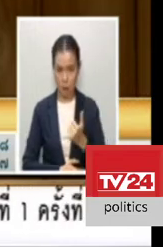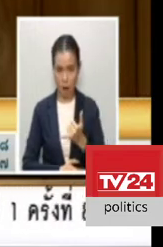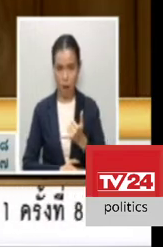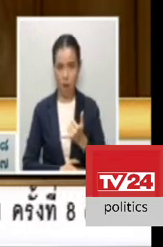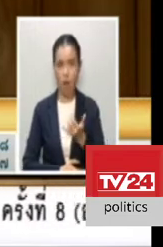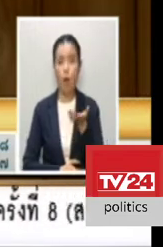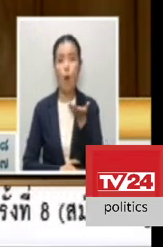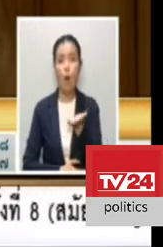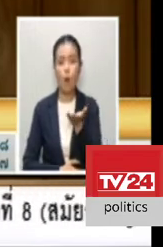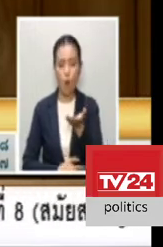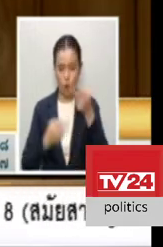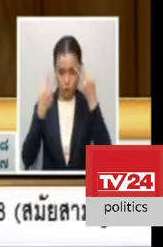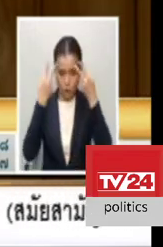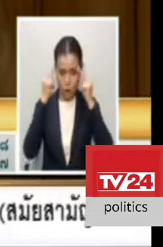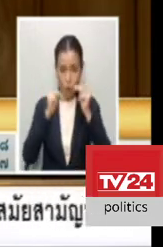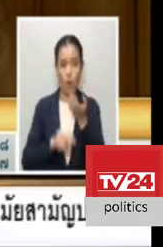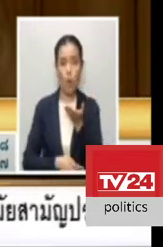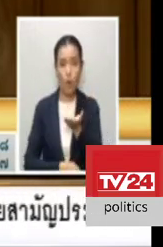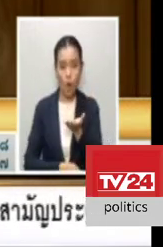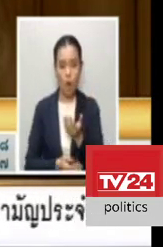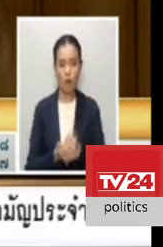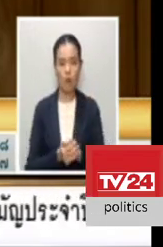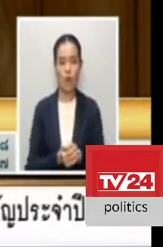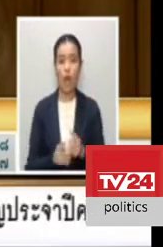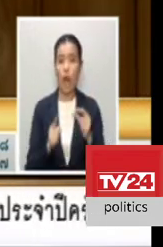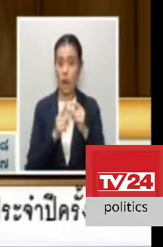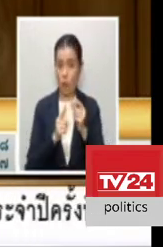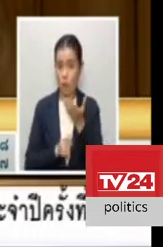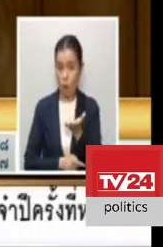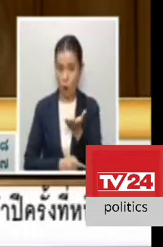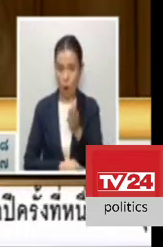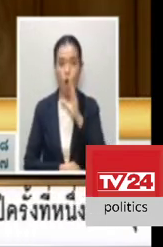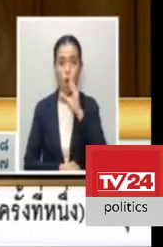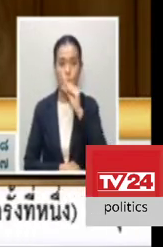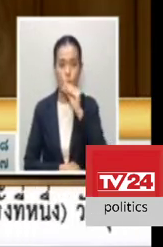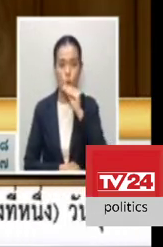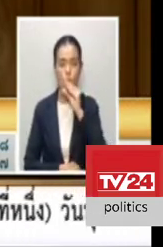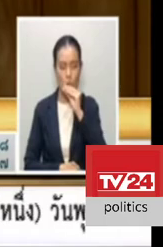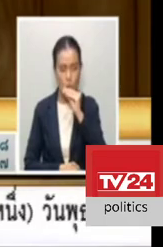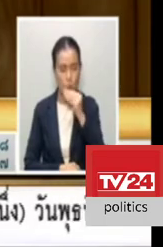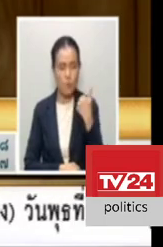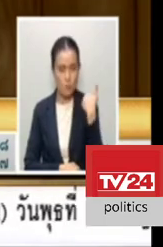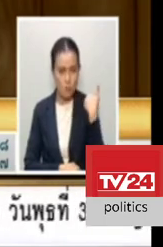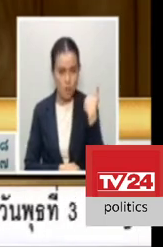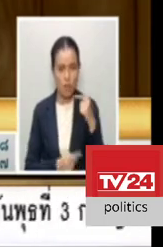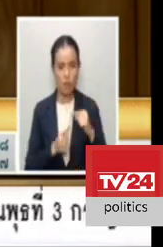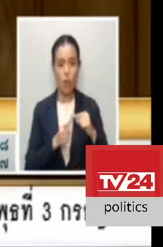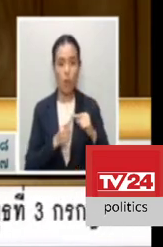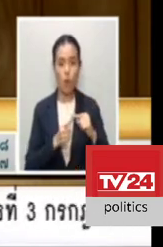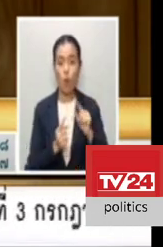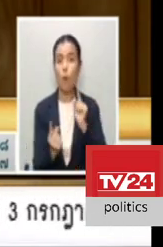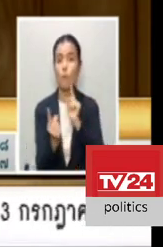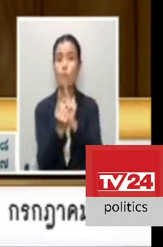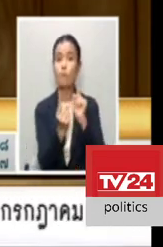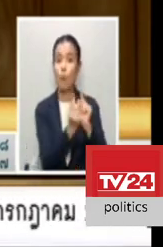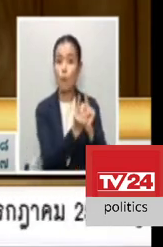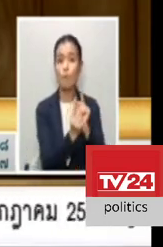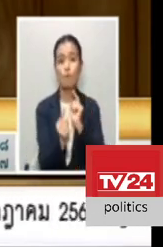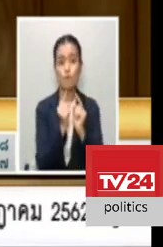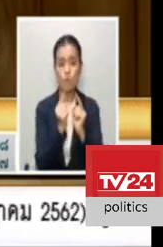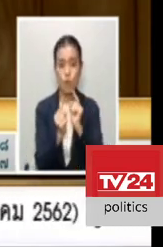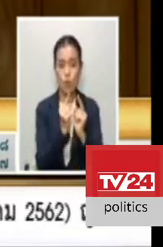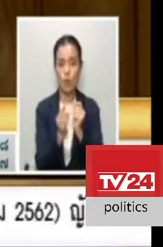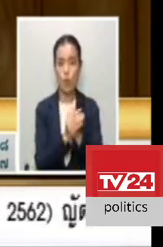ได้ขอท่านนายกรัฐมนตรีไว้ที่คำว่าขอเนี่ยเพราะว่าได้พูดเกริ่นไว้นะฮะในโอกาสที่ได้พบปะกัน